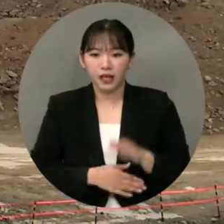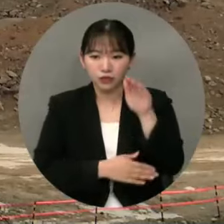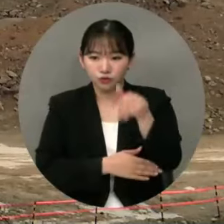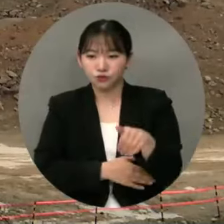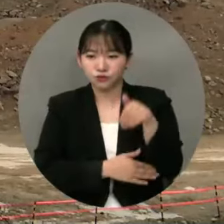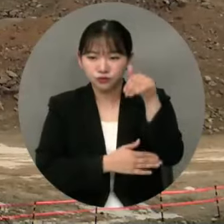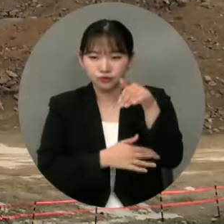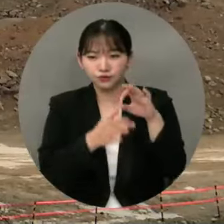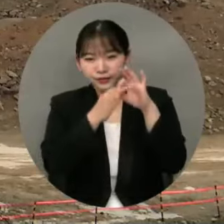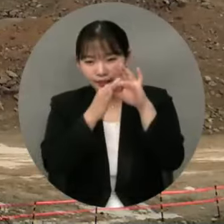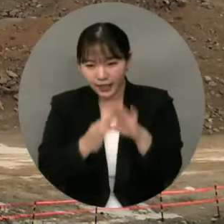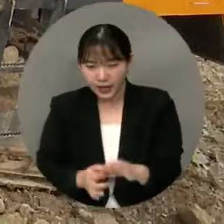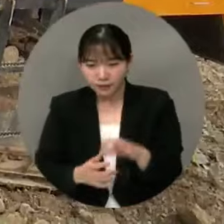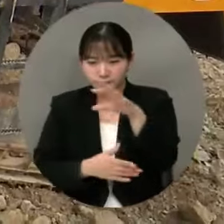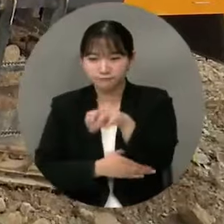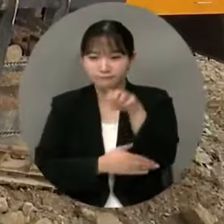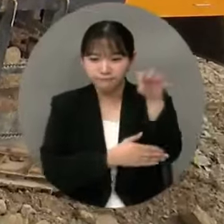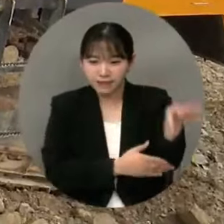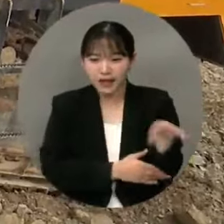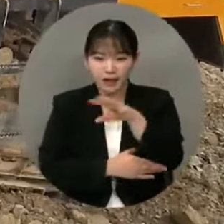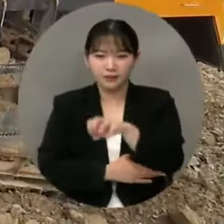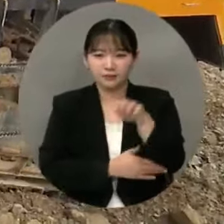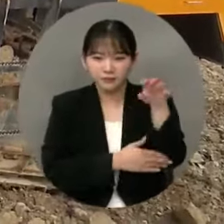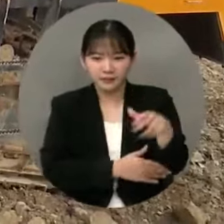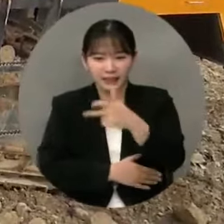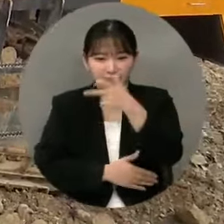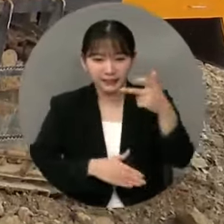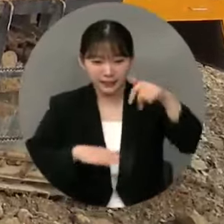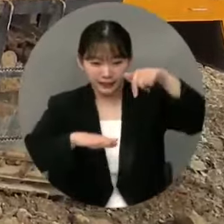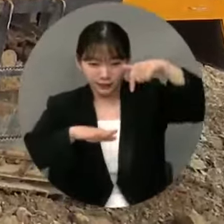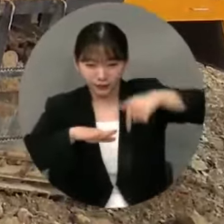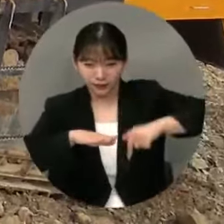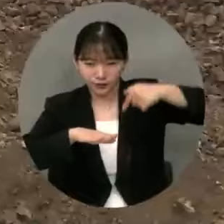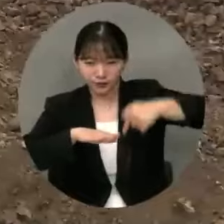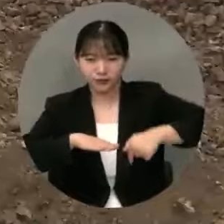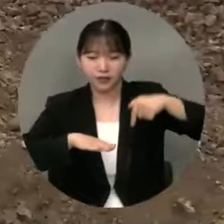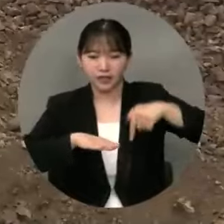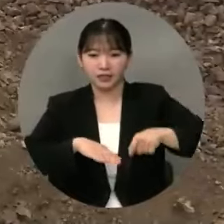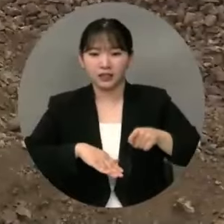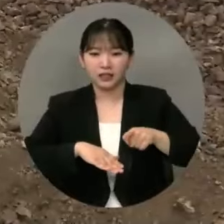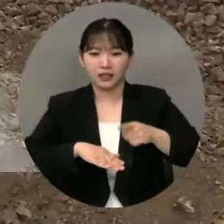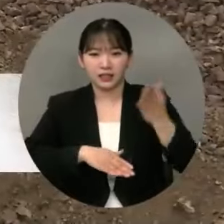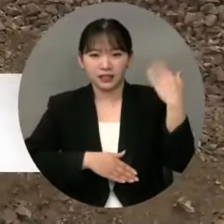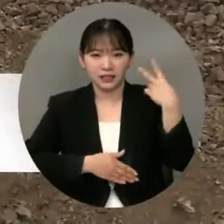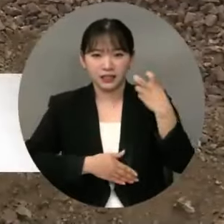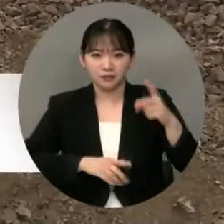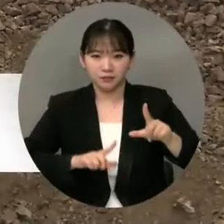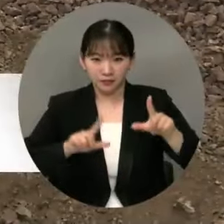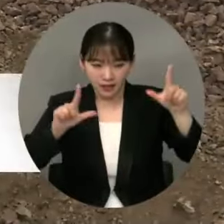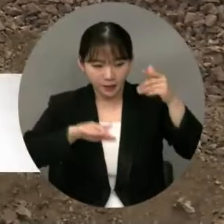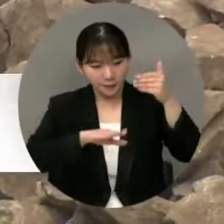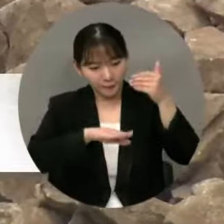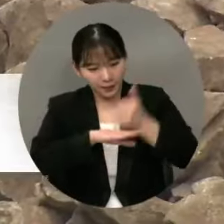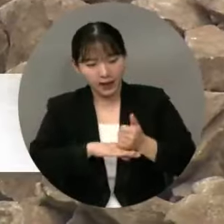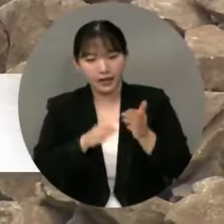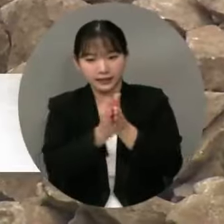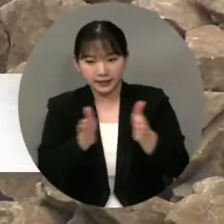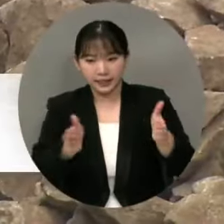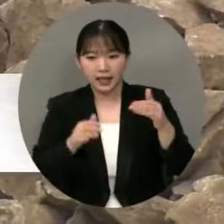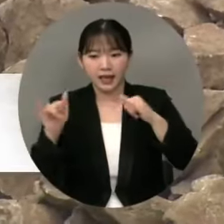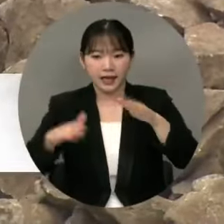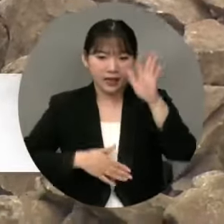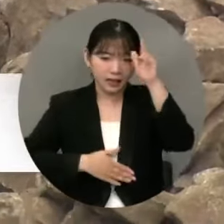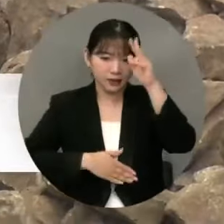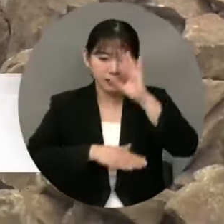굴삭기가 끊임없이 골재를 나르고 커다란 천공기가 집안을 뚫습니다. 지난 2022년 말 착공한